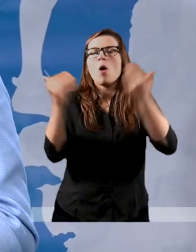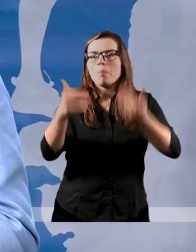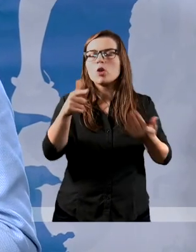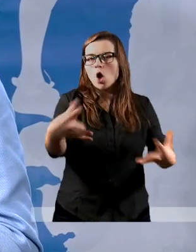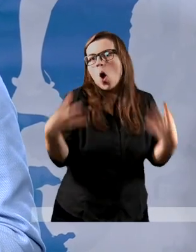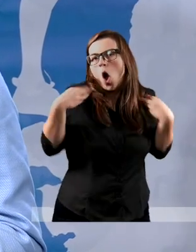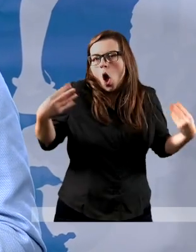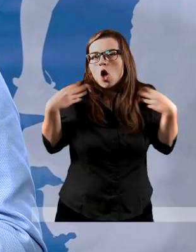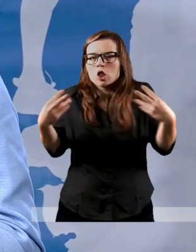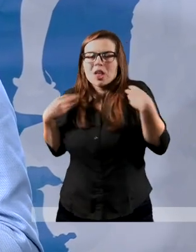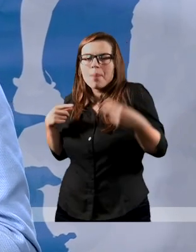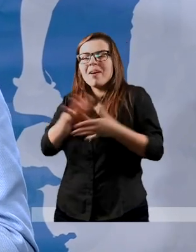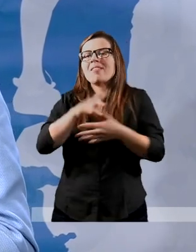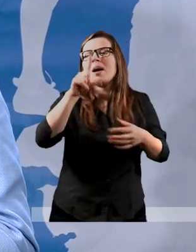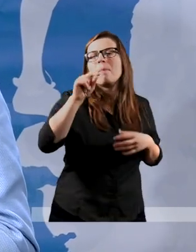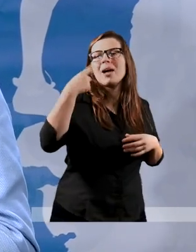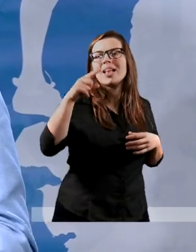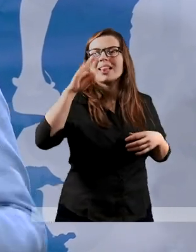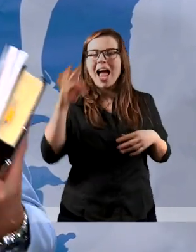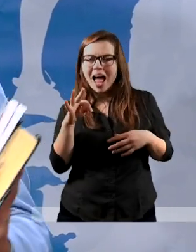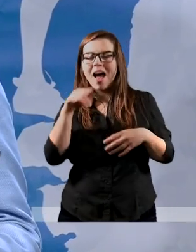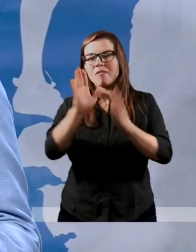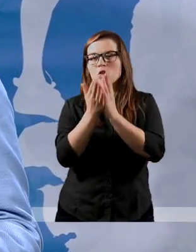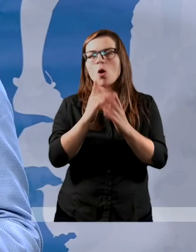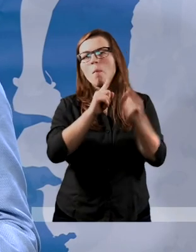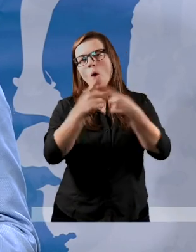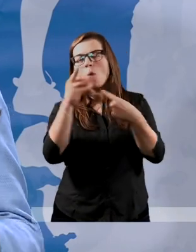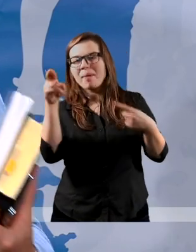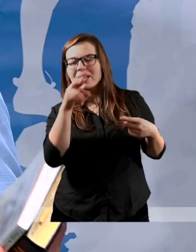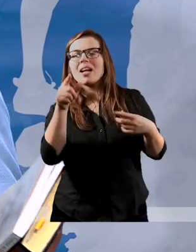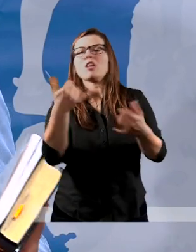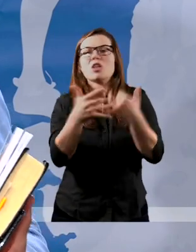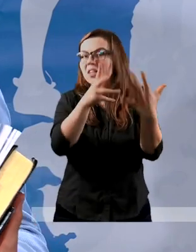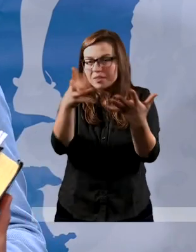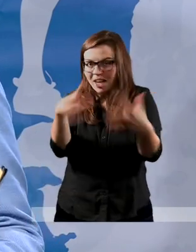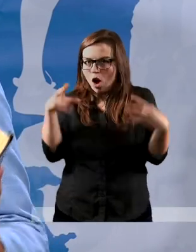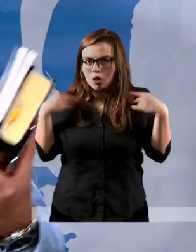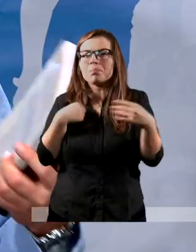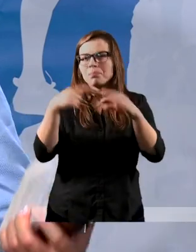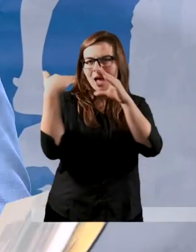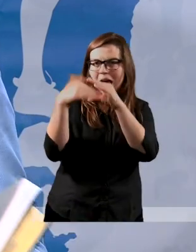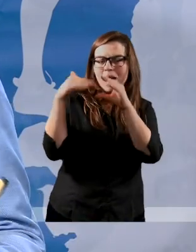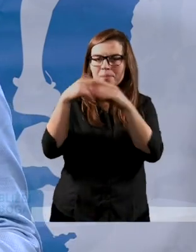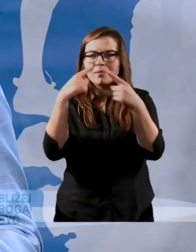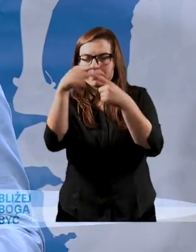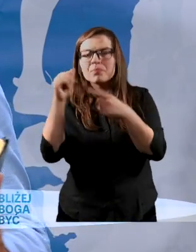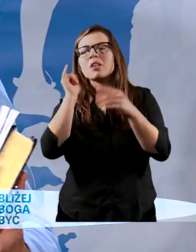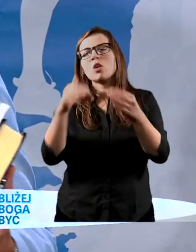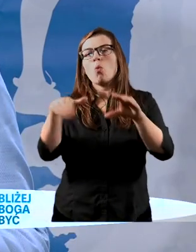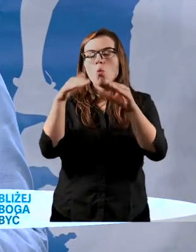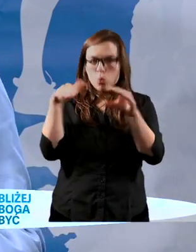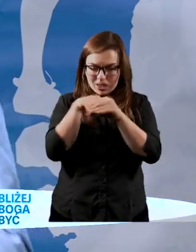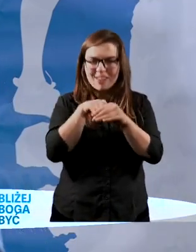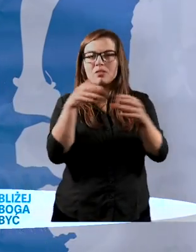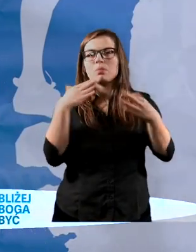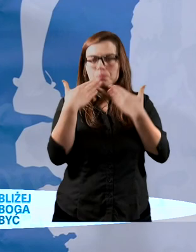tą książkę otrzymać w PDF-ie po dzisiejszym webinarze. Jeżeli ktoś jeszcze jej nie otrzymał, to wyślemy maila z podziękowaniem za uczestnictwo i